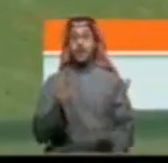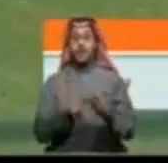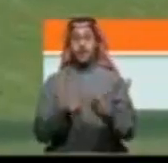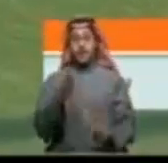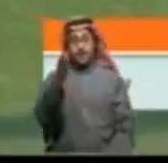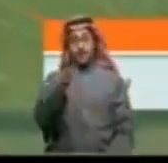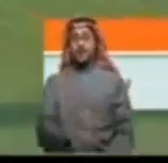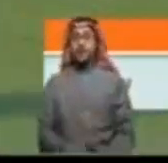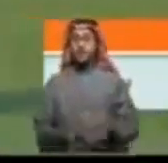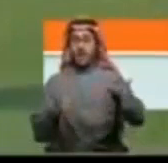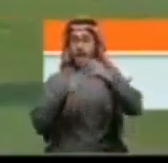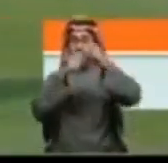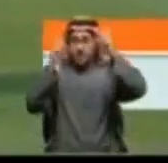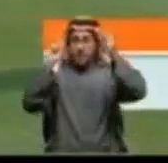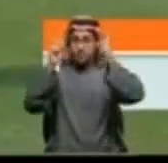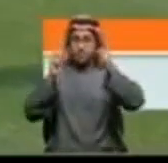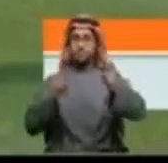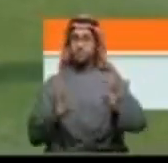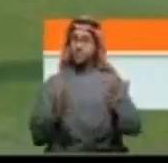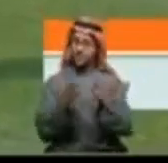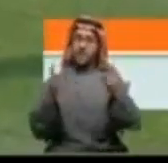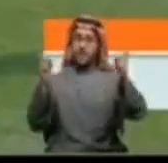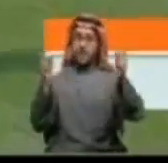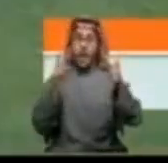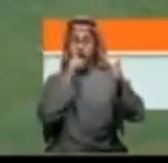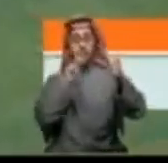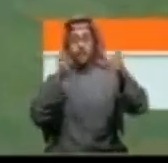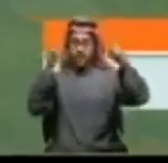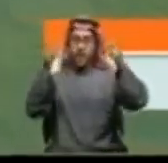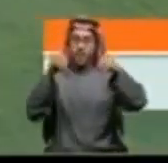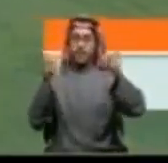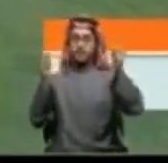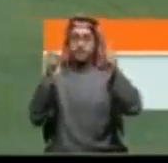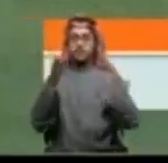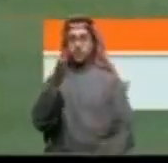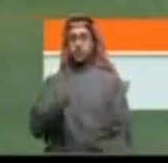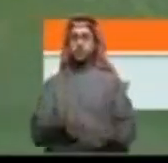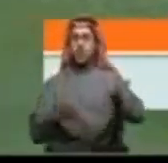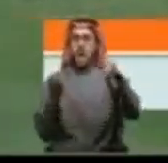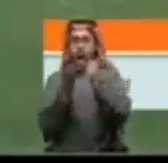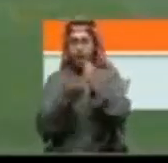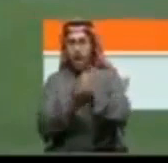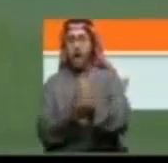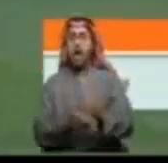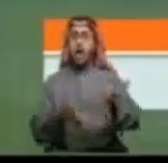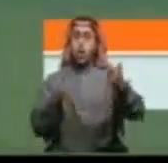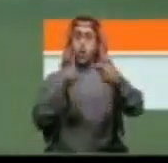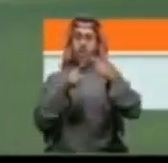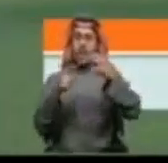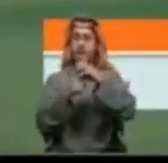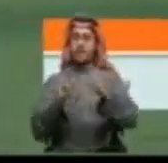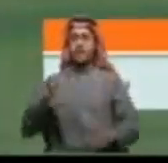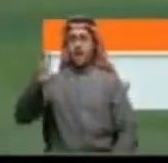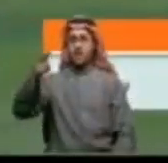وبلغ النهضة الدور ذاته بفوزه على ضيفه حطين، وتغلب أبها على ضيفه الجبلين،